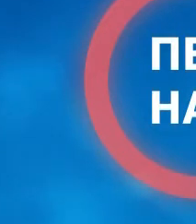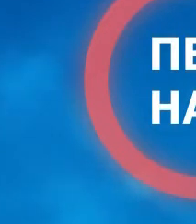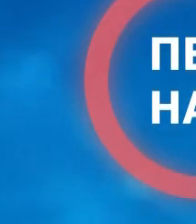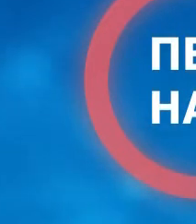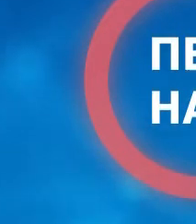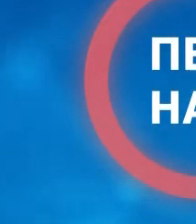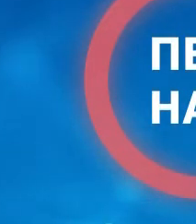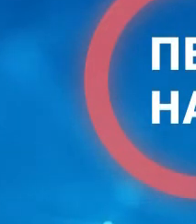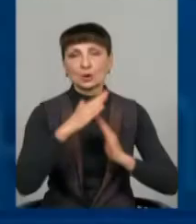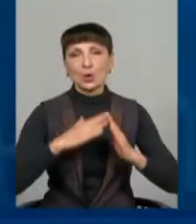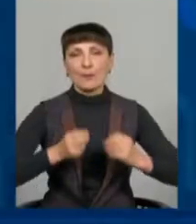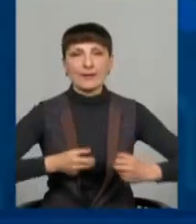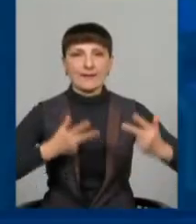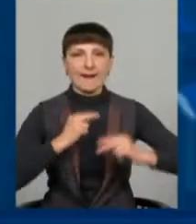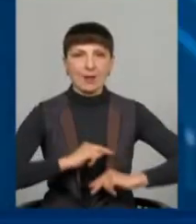на дистанционку.